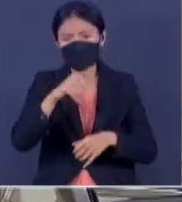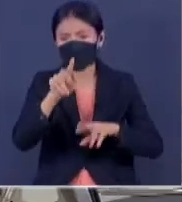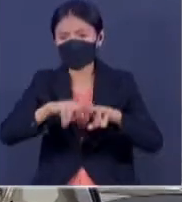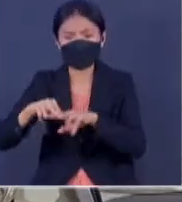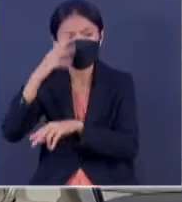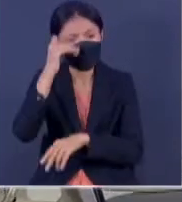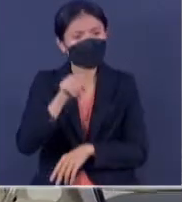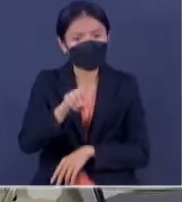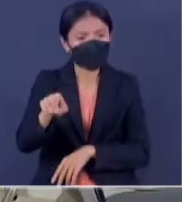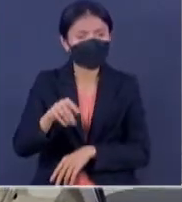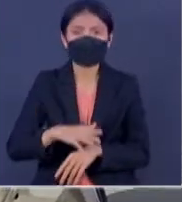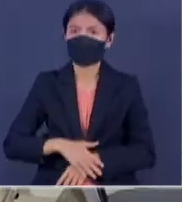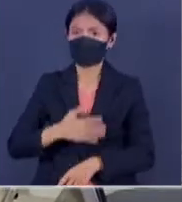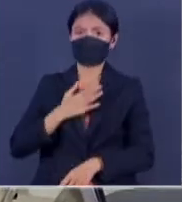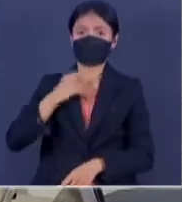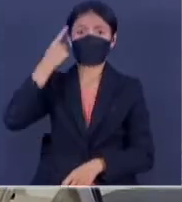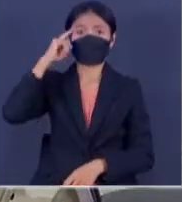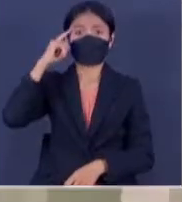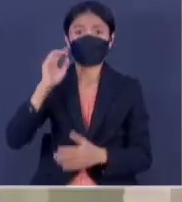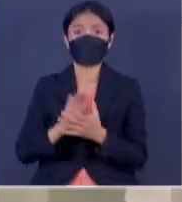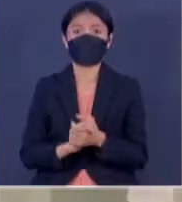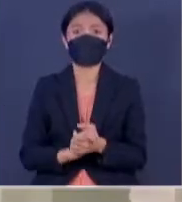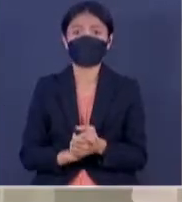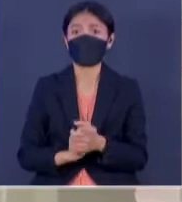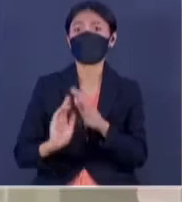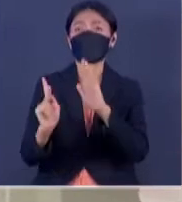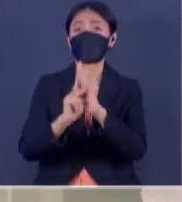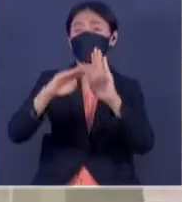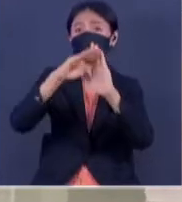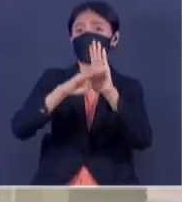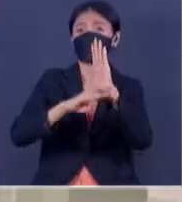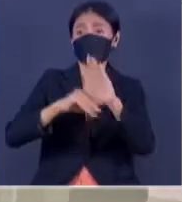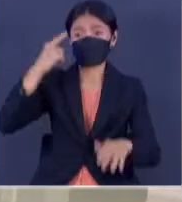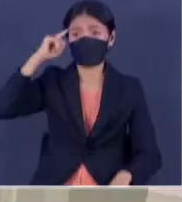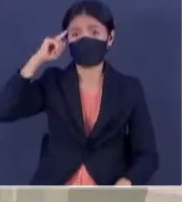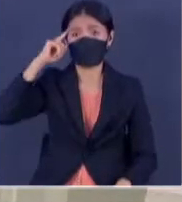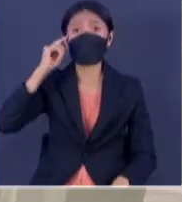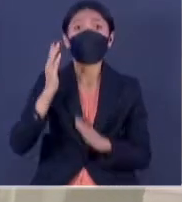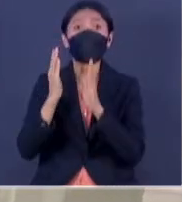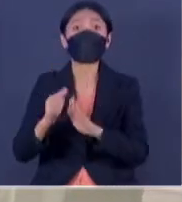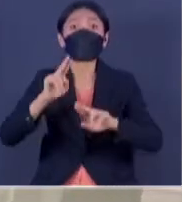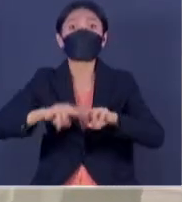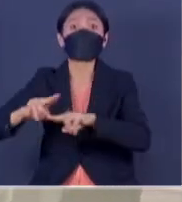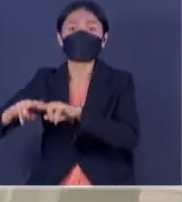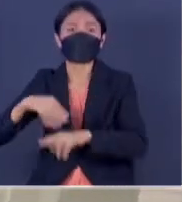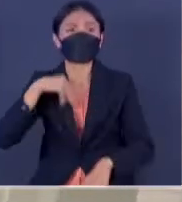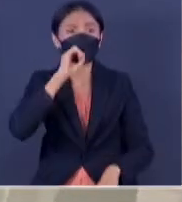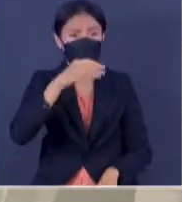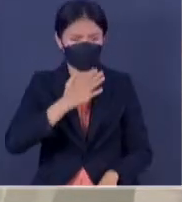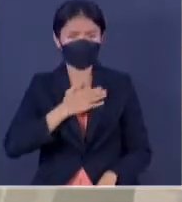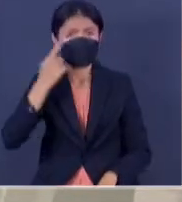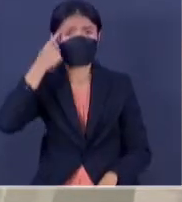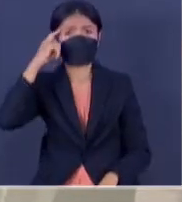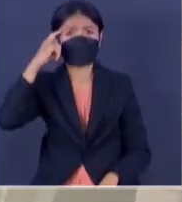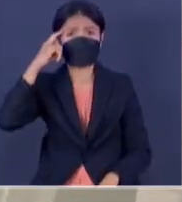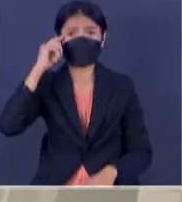างค่ะว่าไม่ทราบรายละเอียดของมาตรการเช่นเดียวกับลูกค้าที่บอกว่าไม่ทราบจริงๆว่าห้ามมีการห้ามนั่งรับประทานอาห